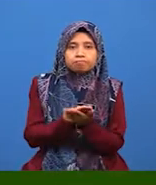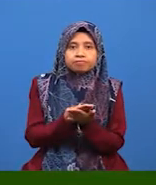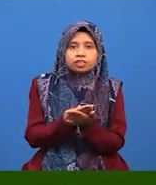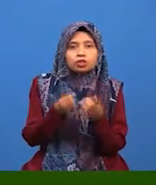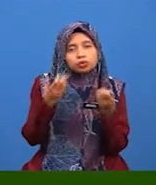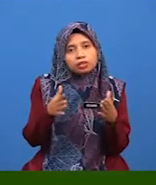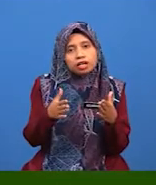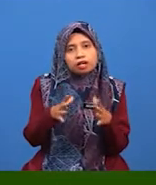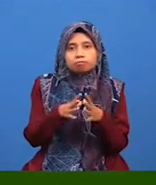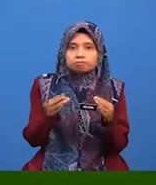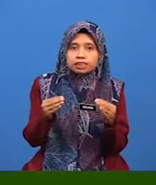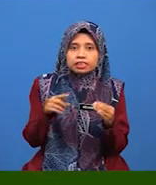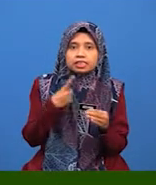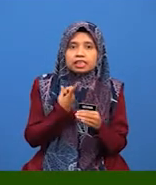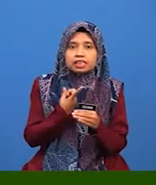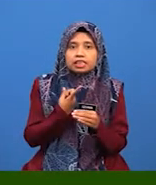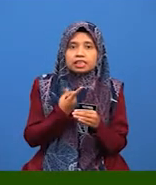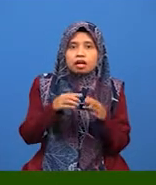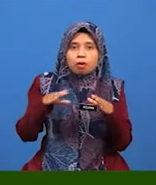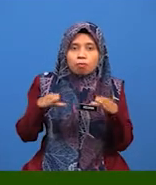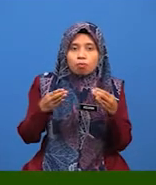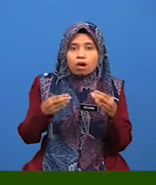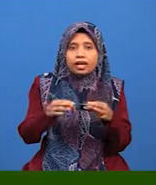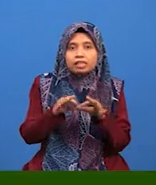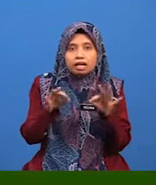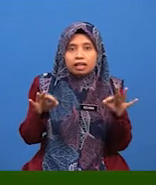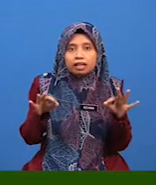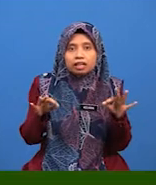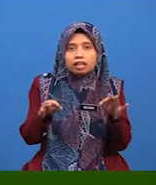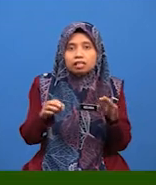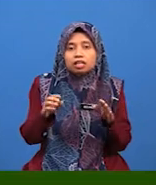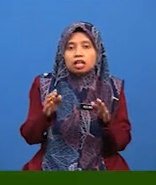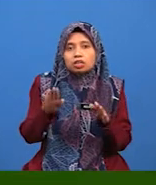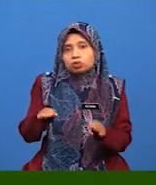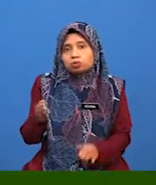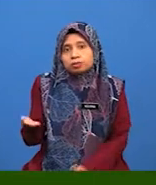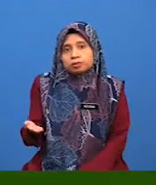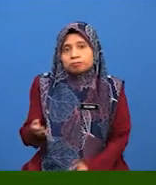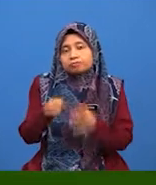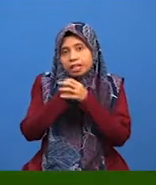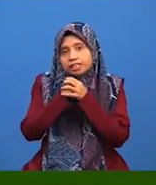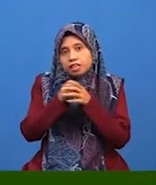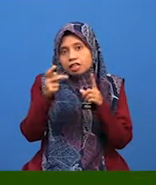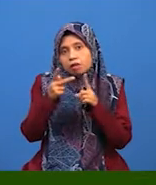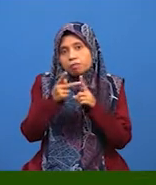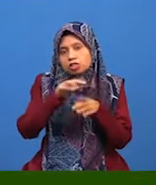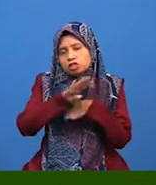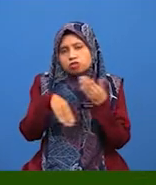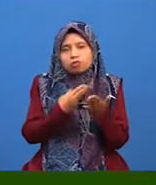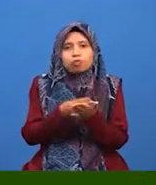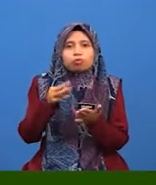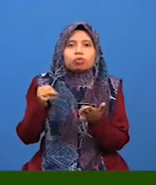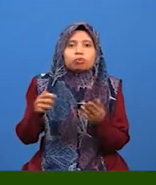Baiklah, sudah selesai kita membina ayat songsang. Tahniah kepada